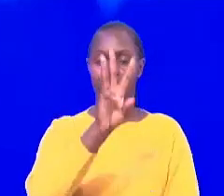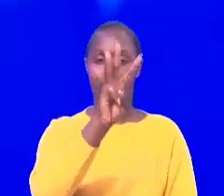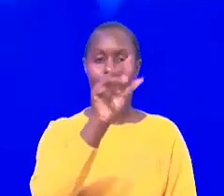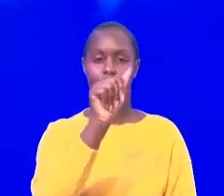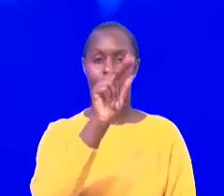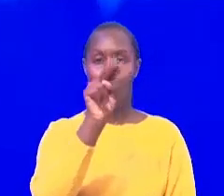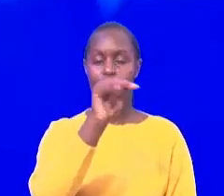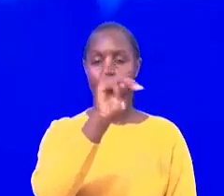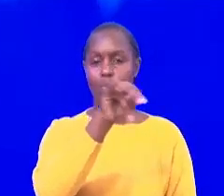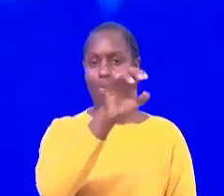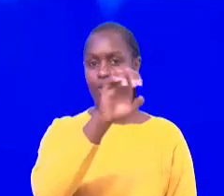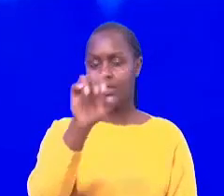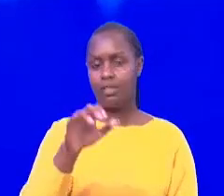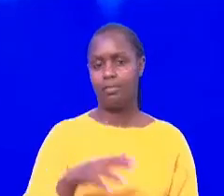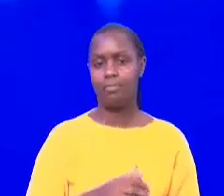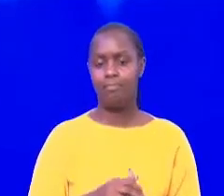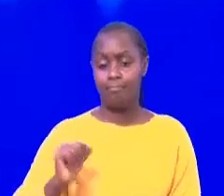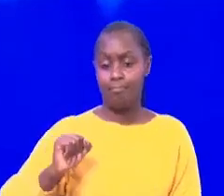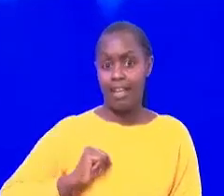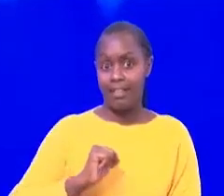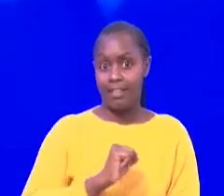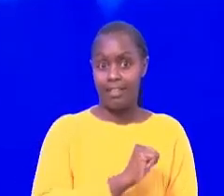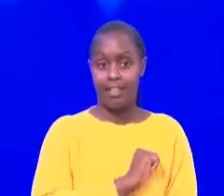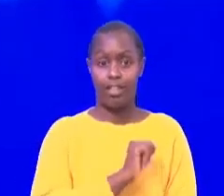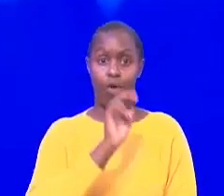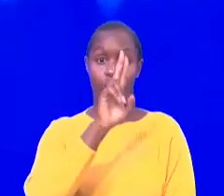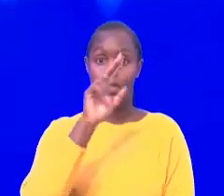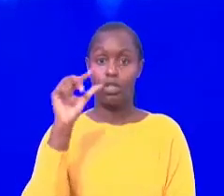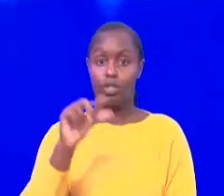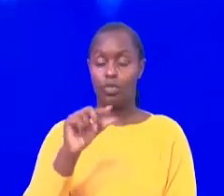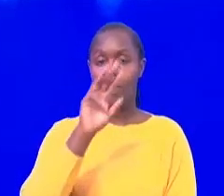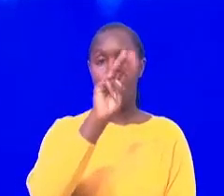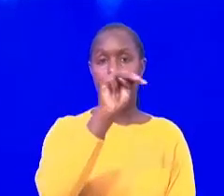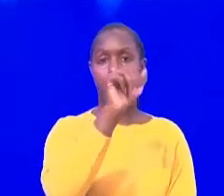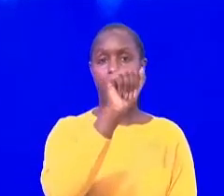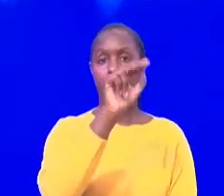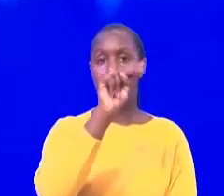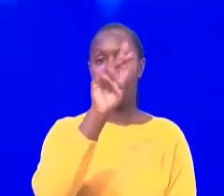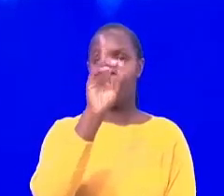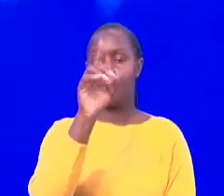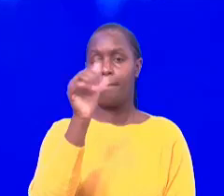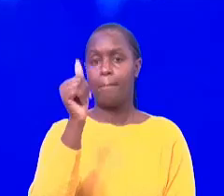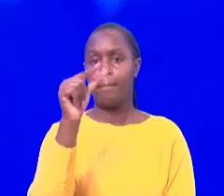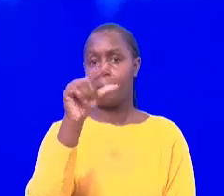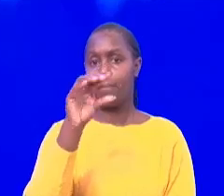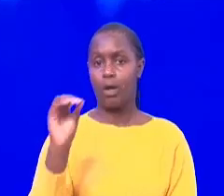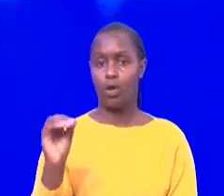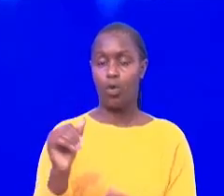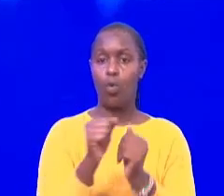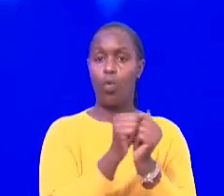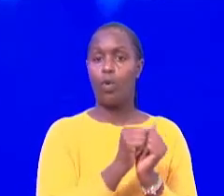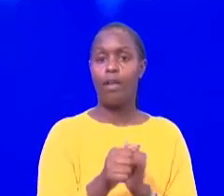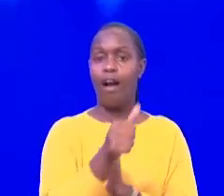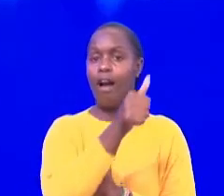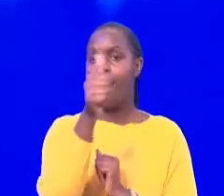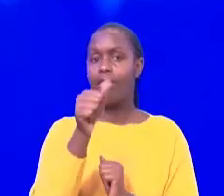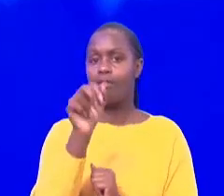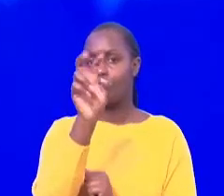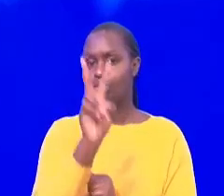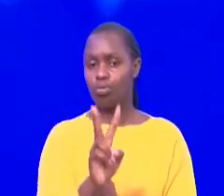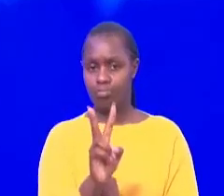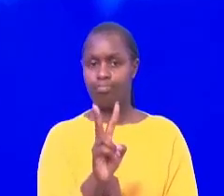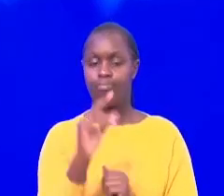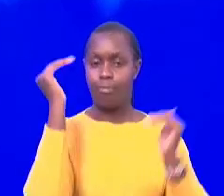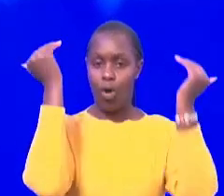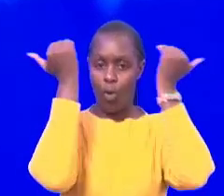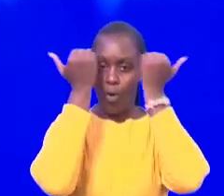taarifa hiyo. Mtazamaji, seneta wa Uasin Gishu Jackson Mandago kunradhi, pamoja na washtakiwa wengine wawili walifikishwa mbele